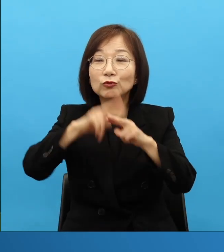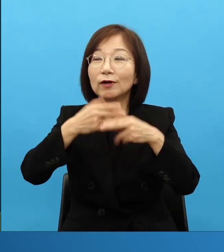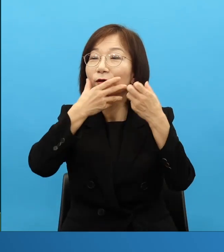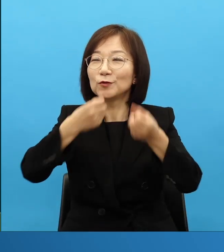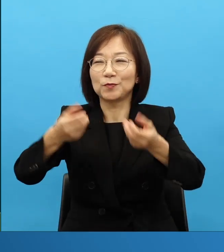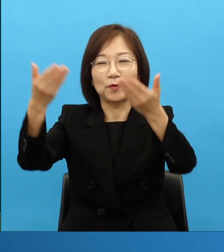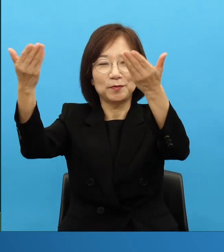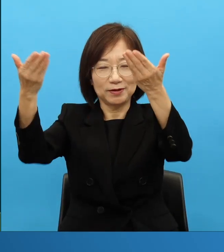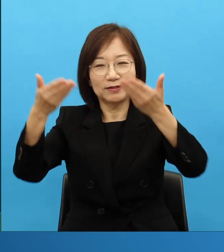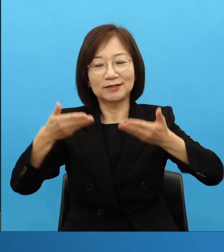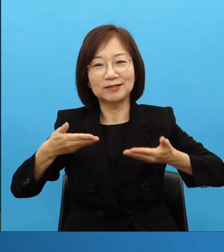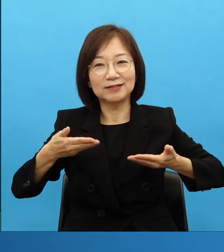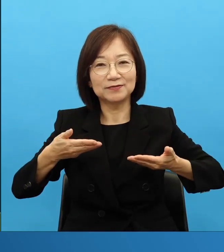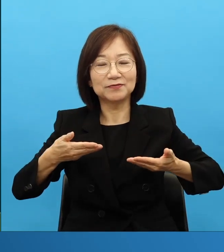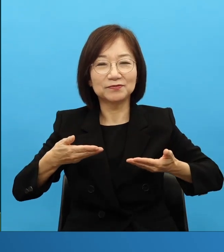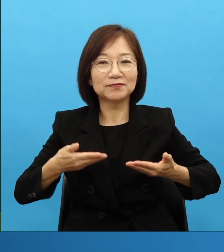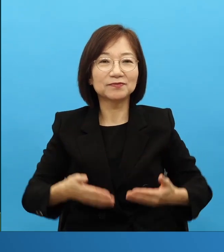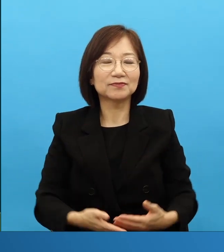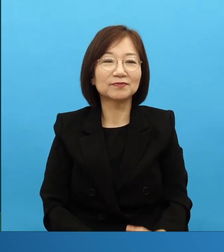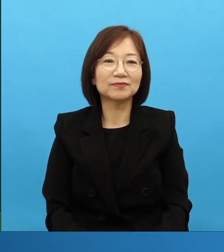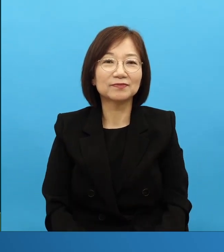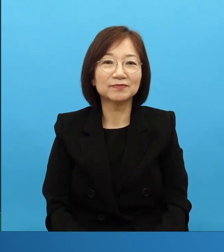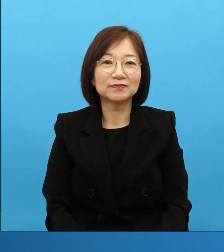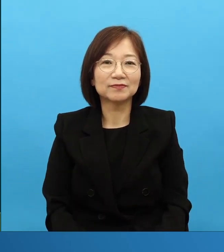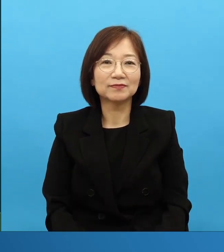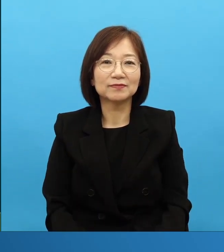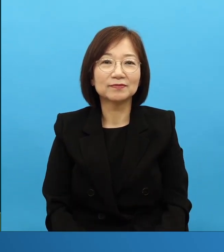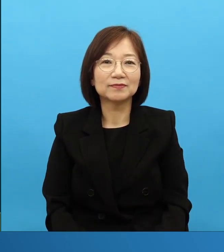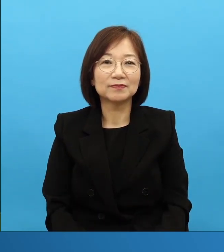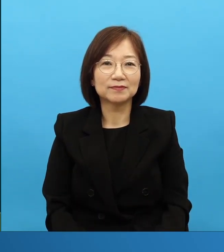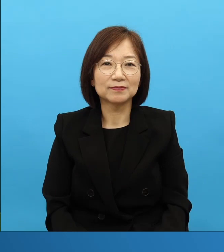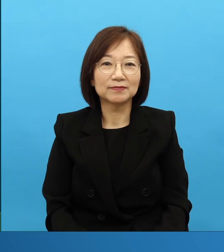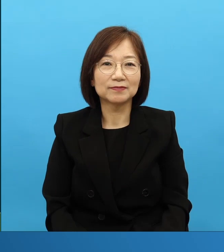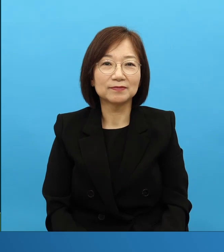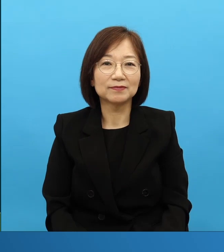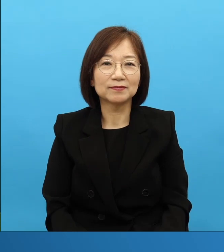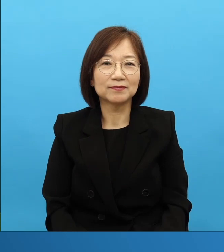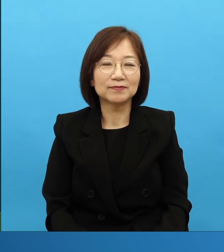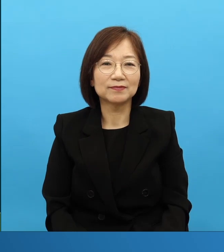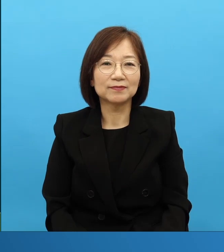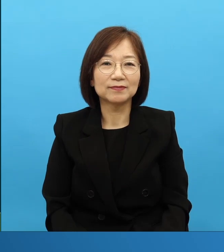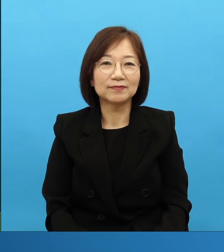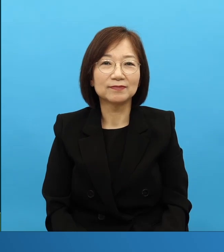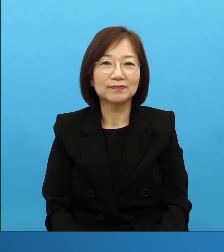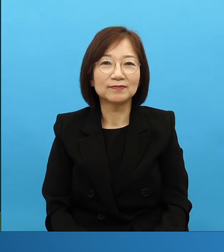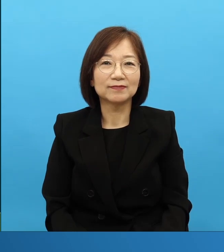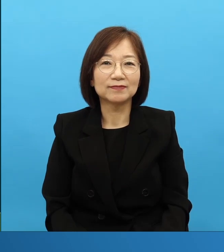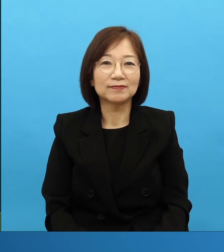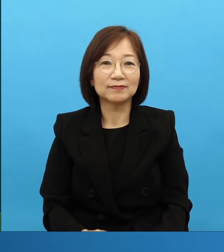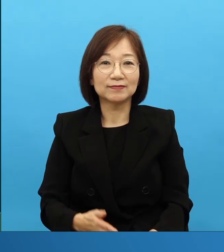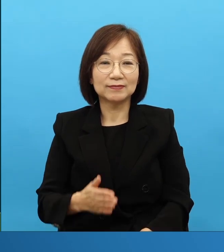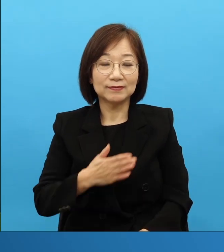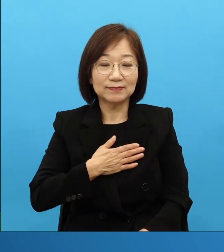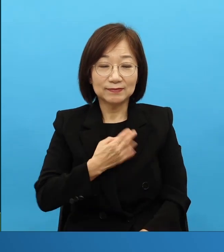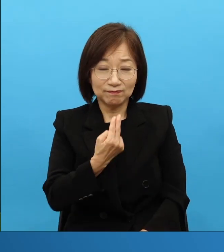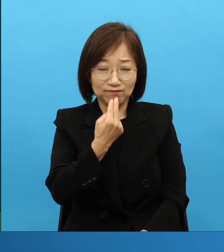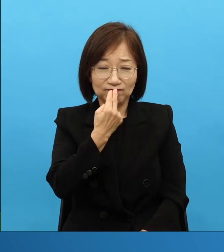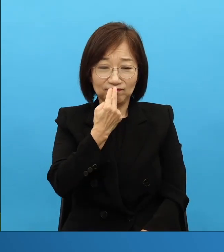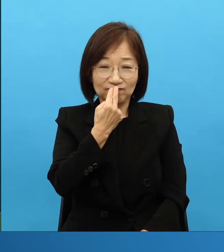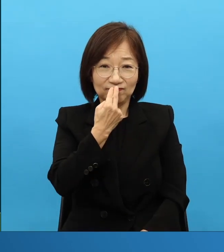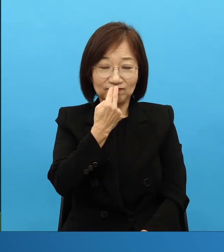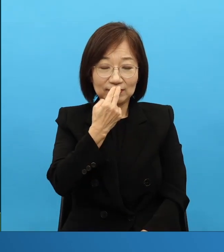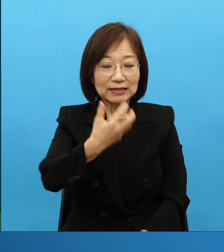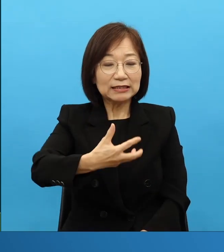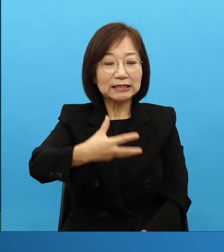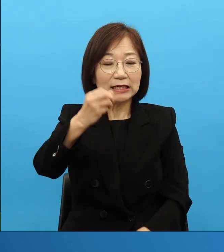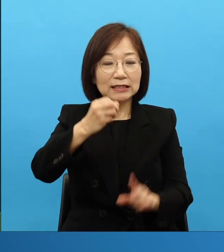blessing of the throne is bound to come. 쉽게 말하면 나의 생명 속에 창세기 1장 27절 하나님의